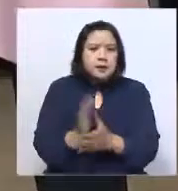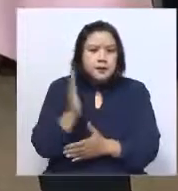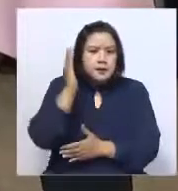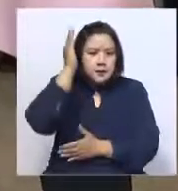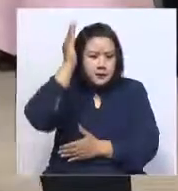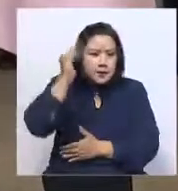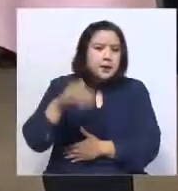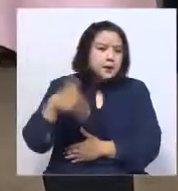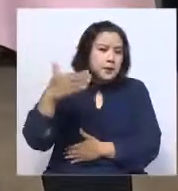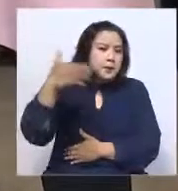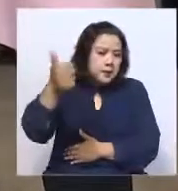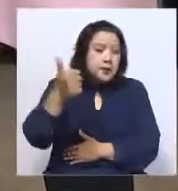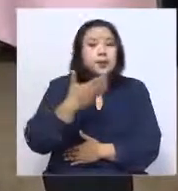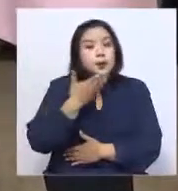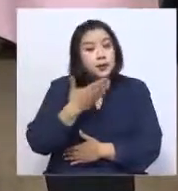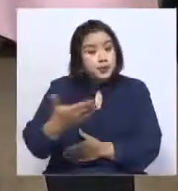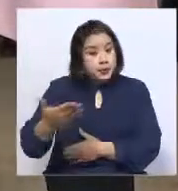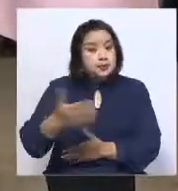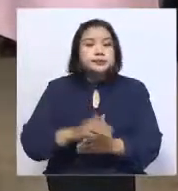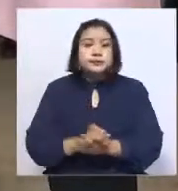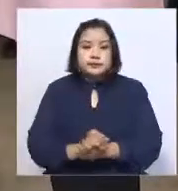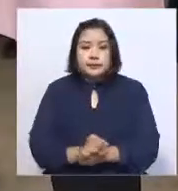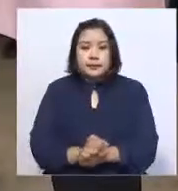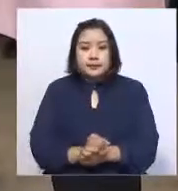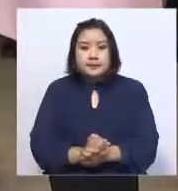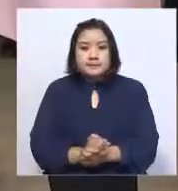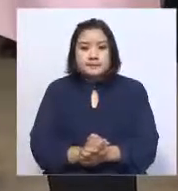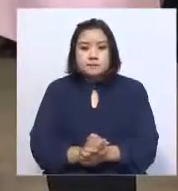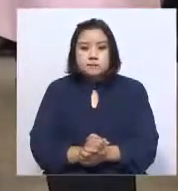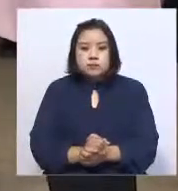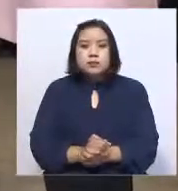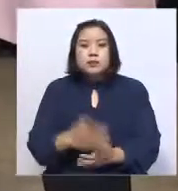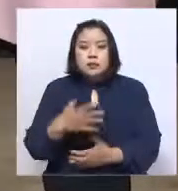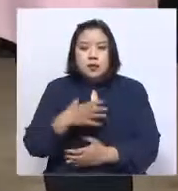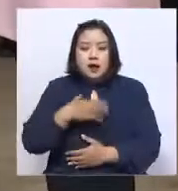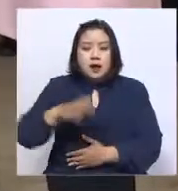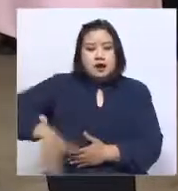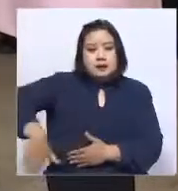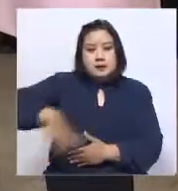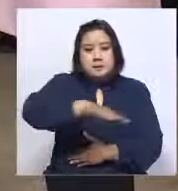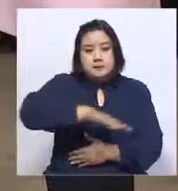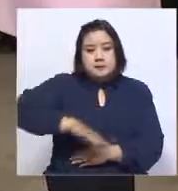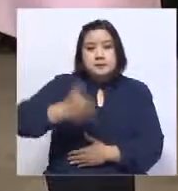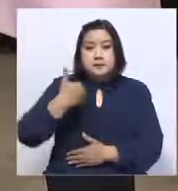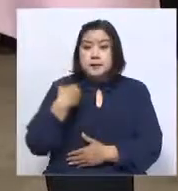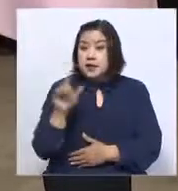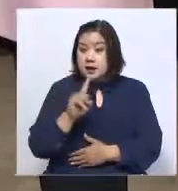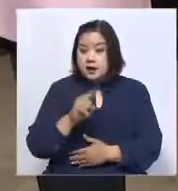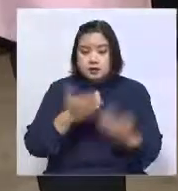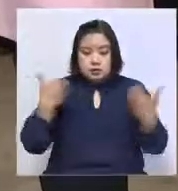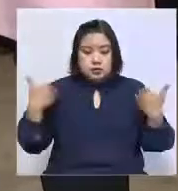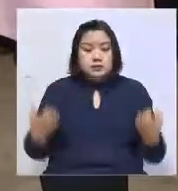ได้ตลอดไปขอให้ทุกคนมีสุขภาพ